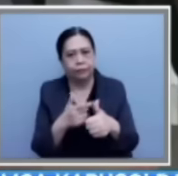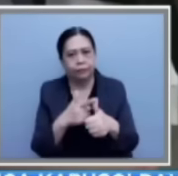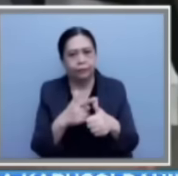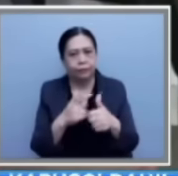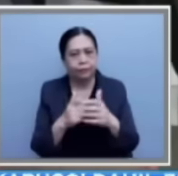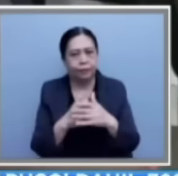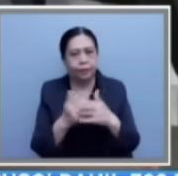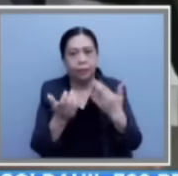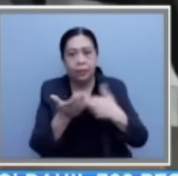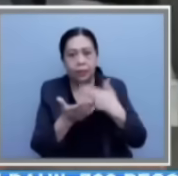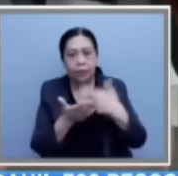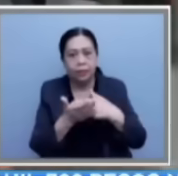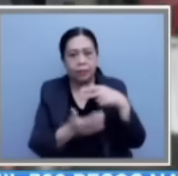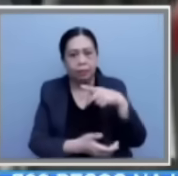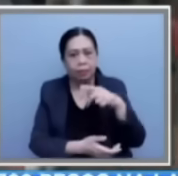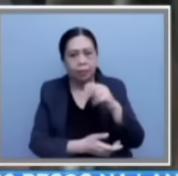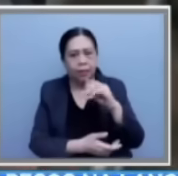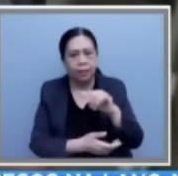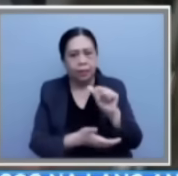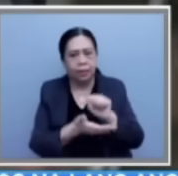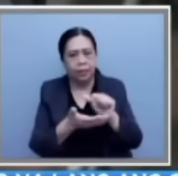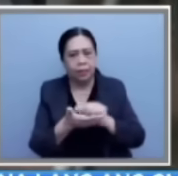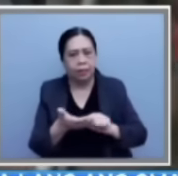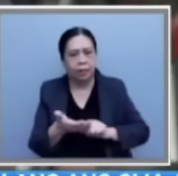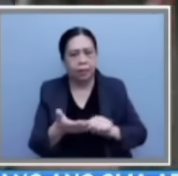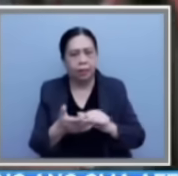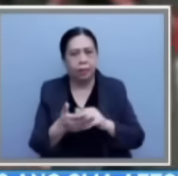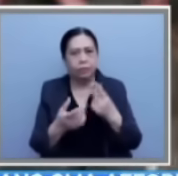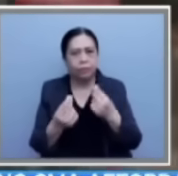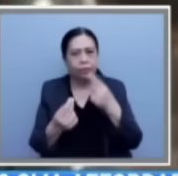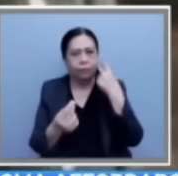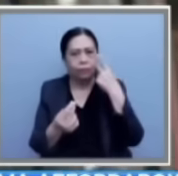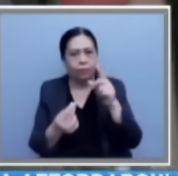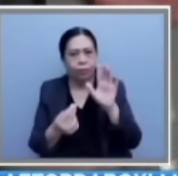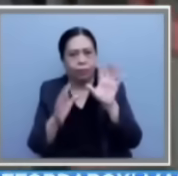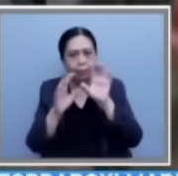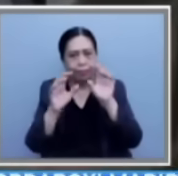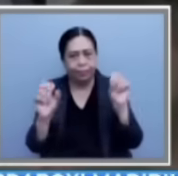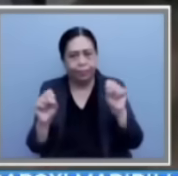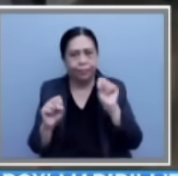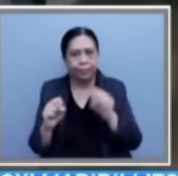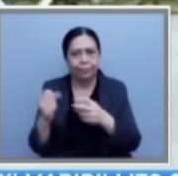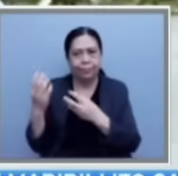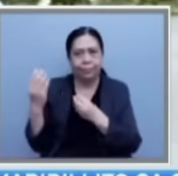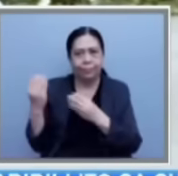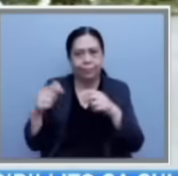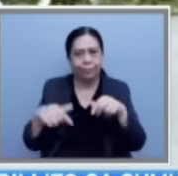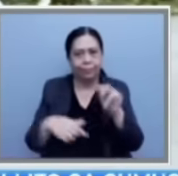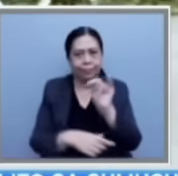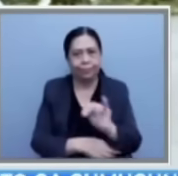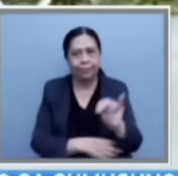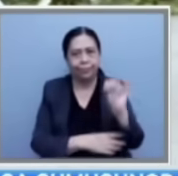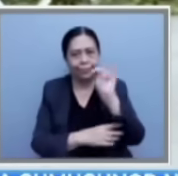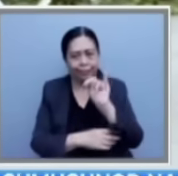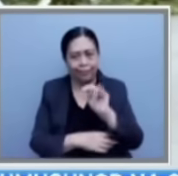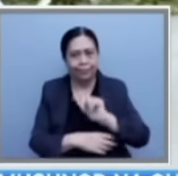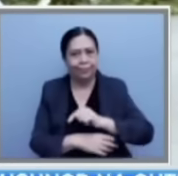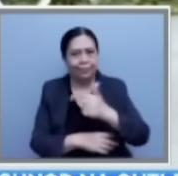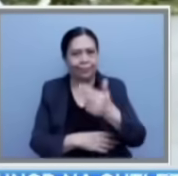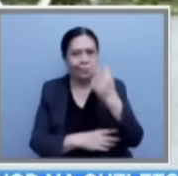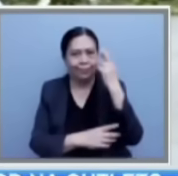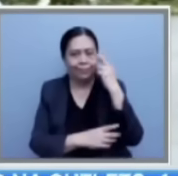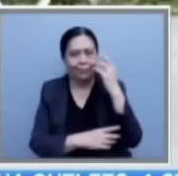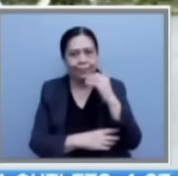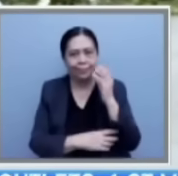Paddy art na ginawa ng Unibersidad para sa pangulo yan muna ang latest mula dito sa ilok acos Norte balik SAO Raffy